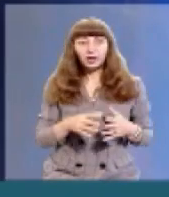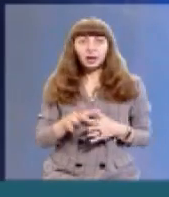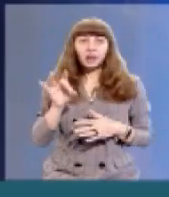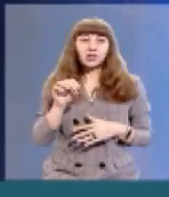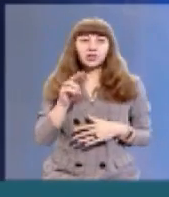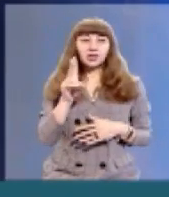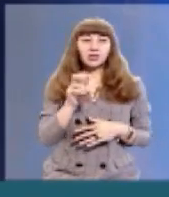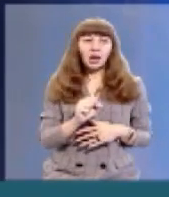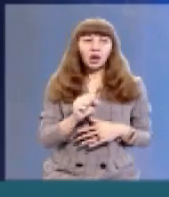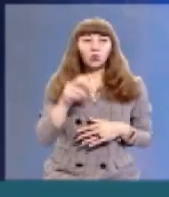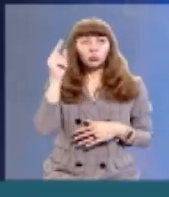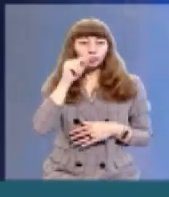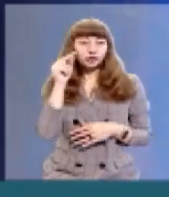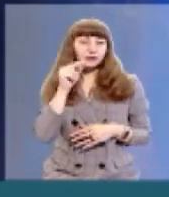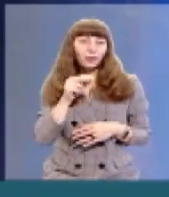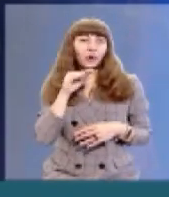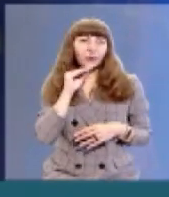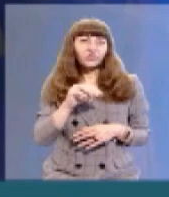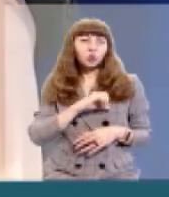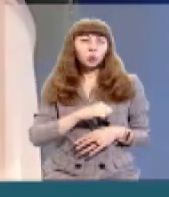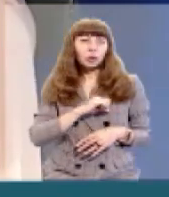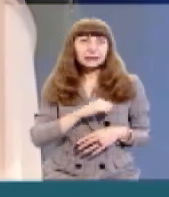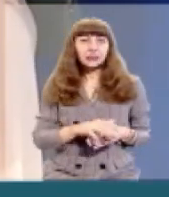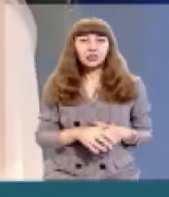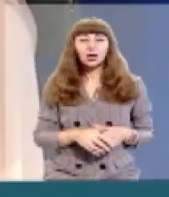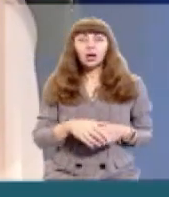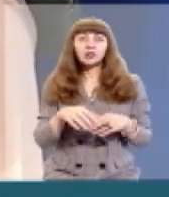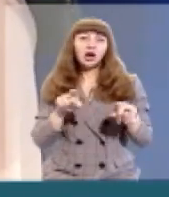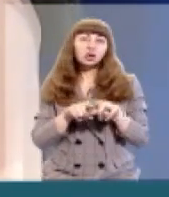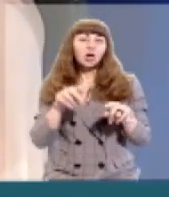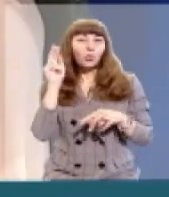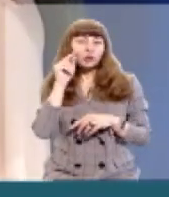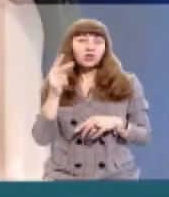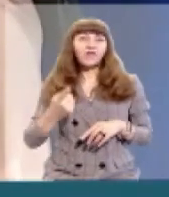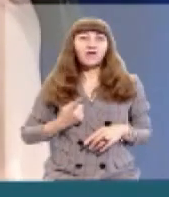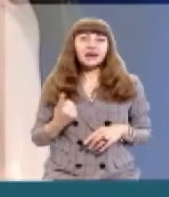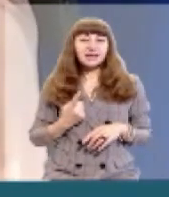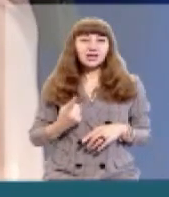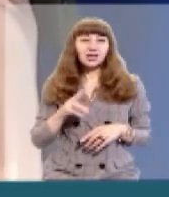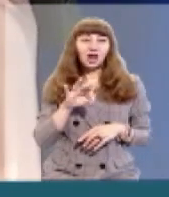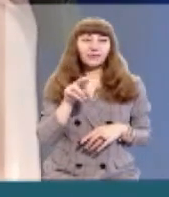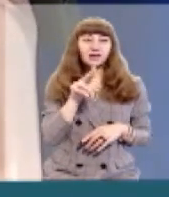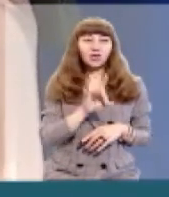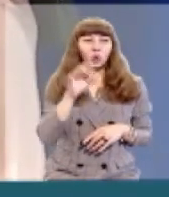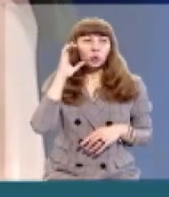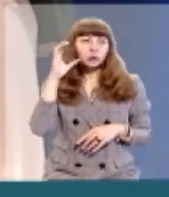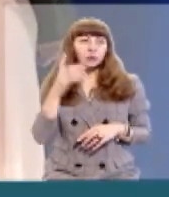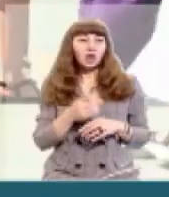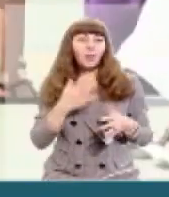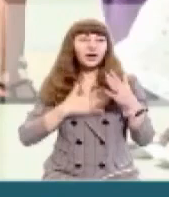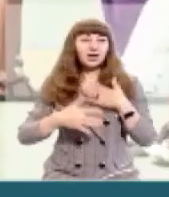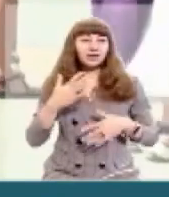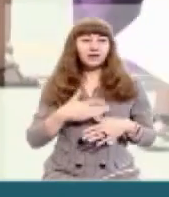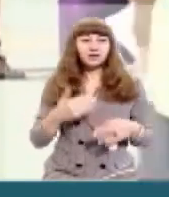Кожегалиевой 20 лет. Девушка учится по специальности юриспруденция. Параллельно обучается на военной кафедре. Услышав о ярмарке вакансий,